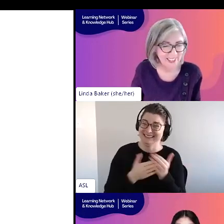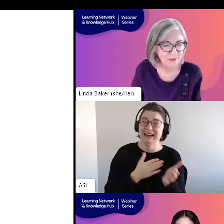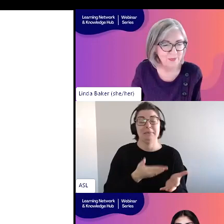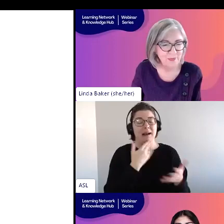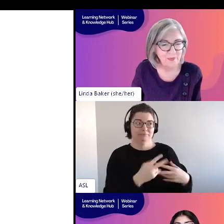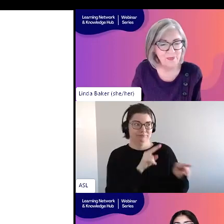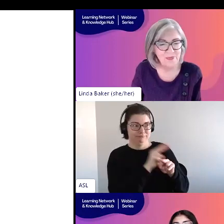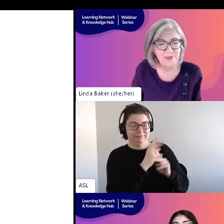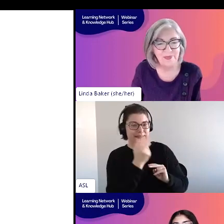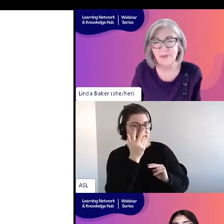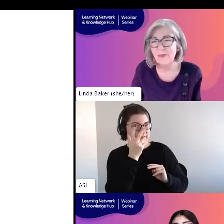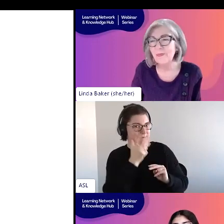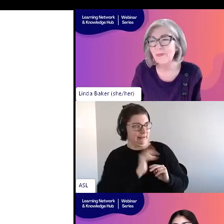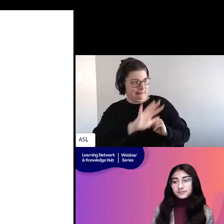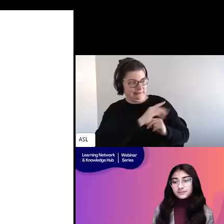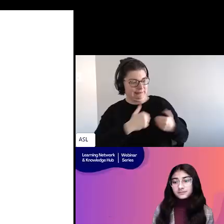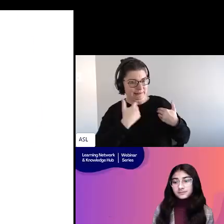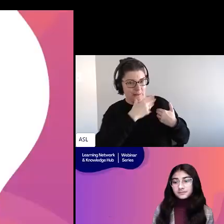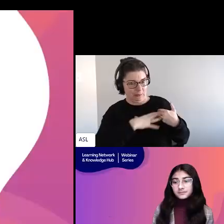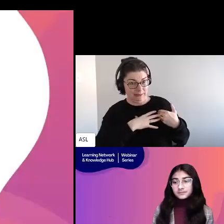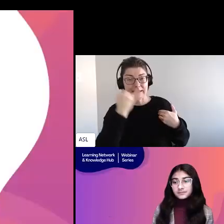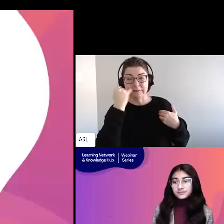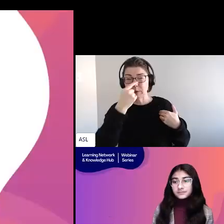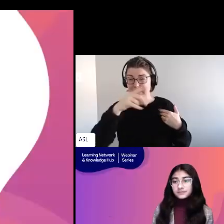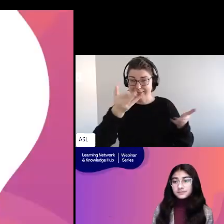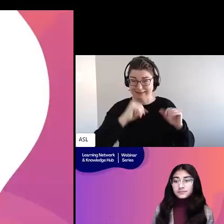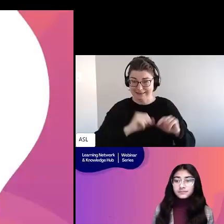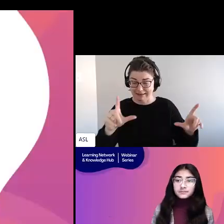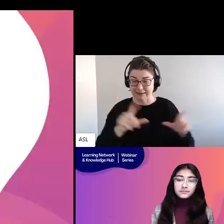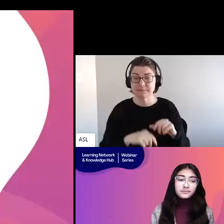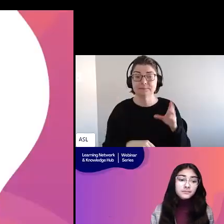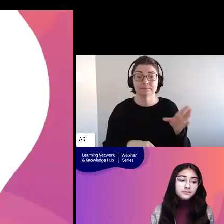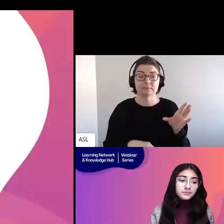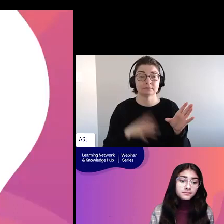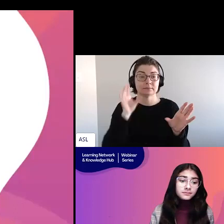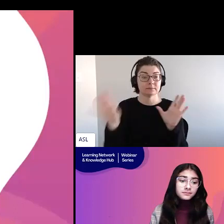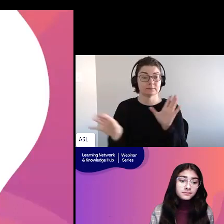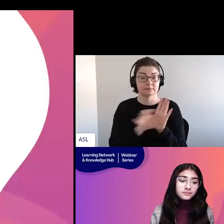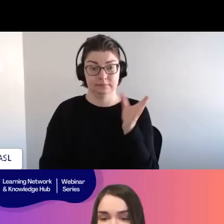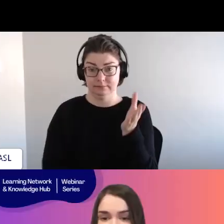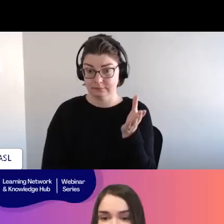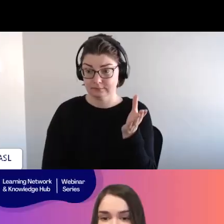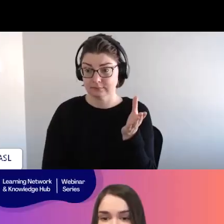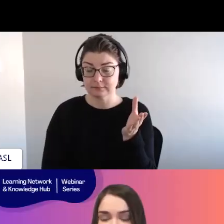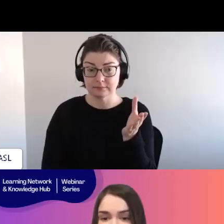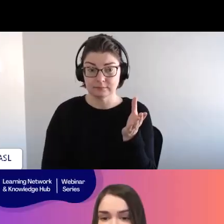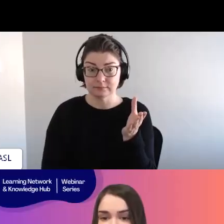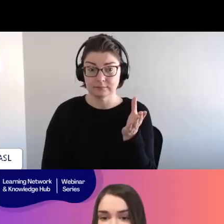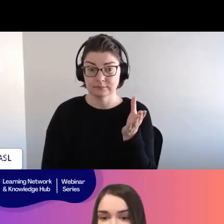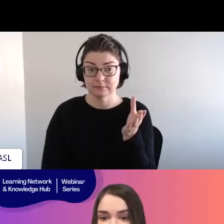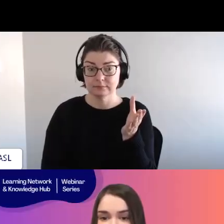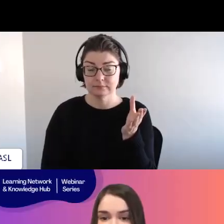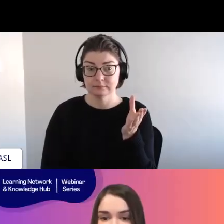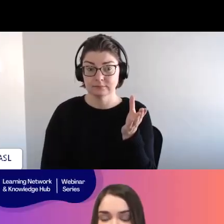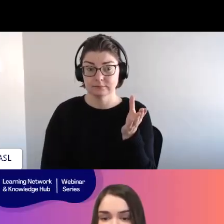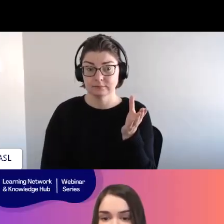d'entendre de ces d'entendre les propos de ces jeunes femmes à la prochaine diapo vous voyez une image qui